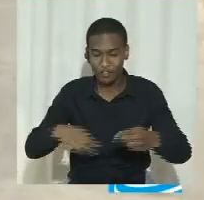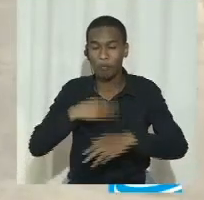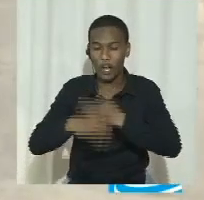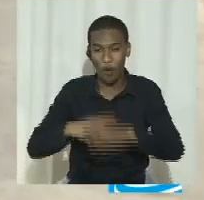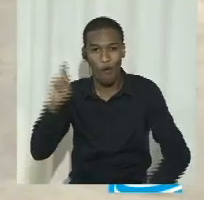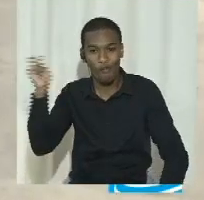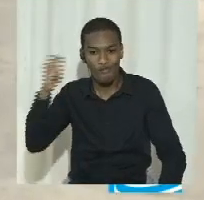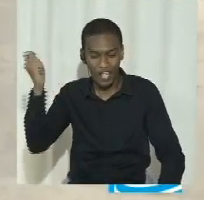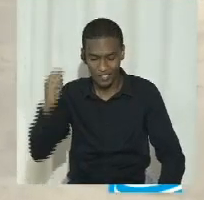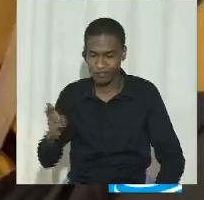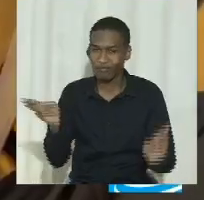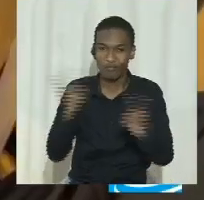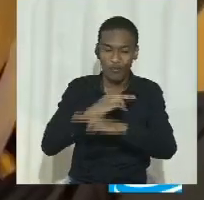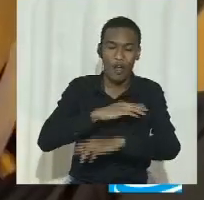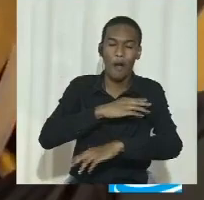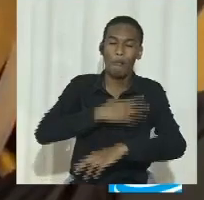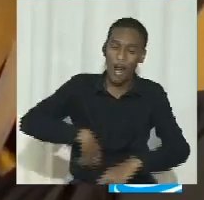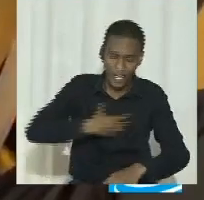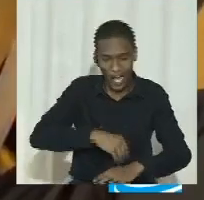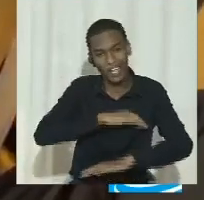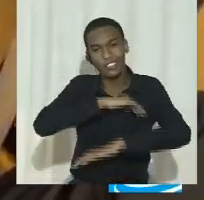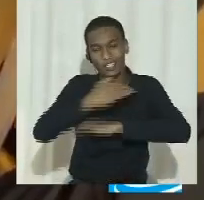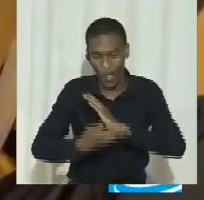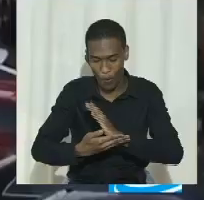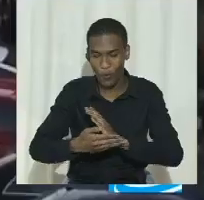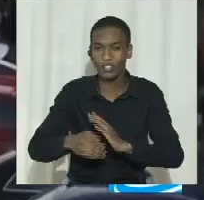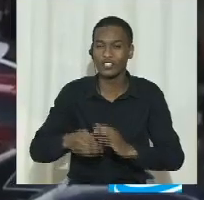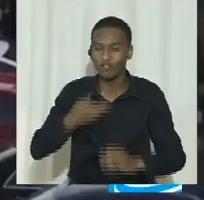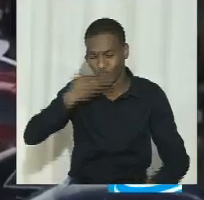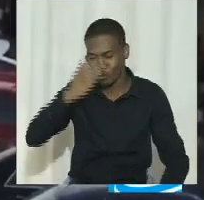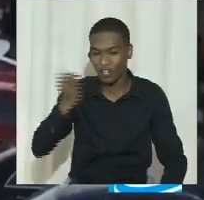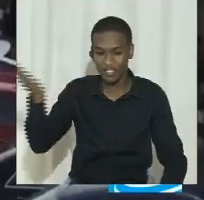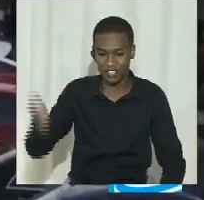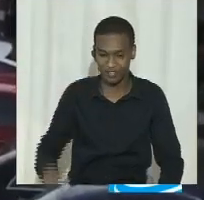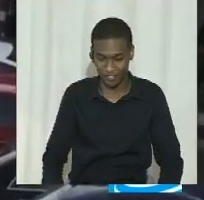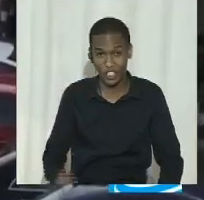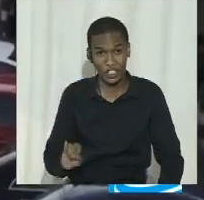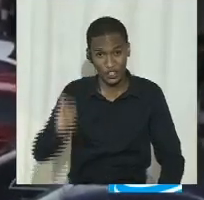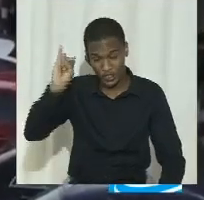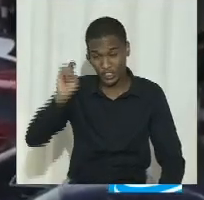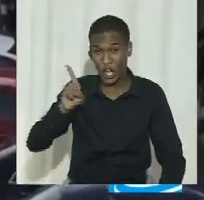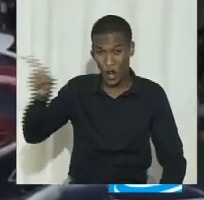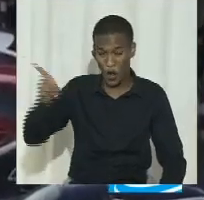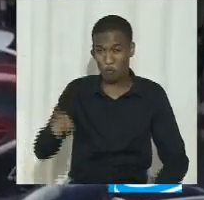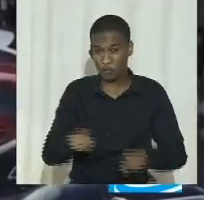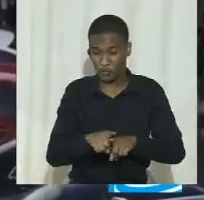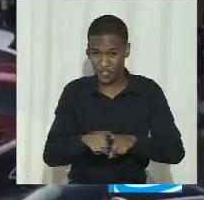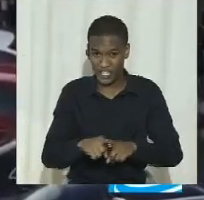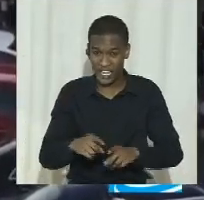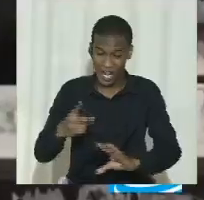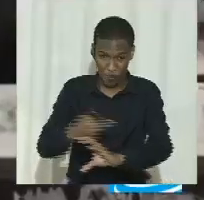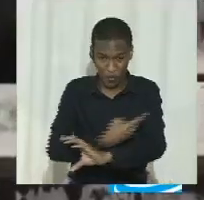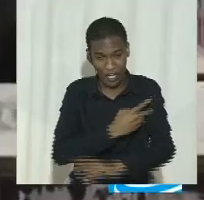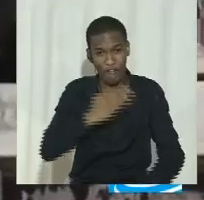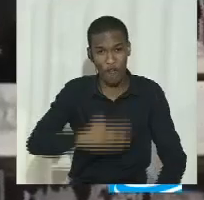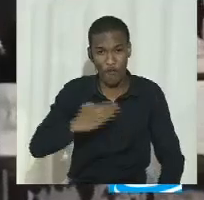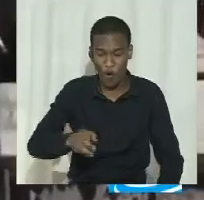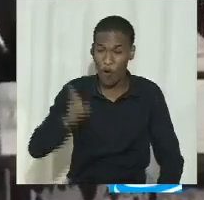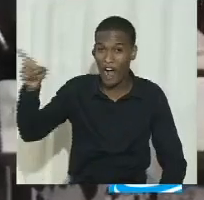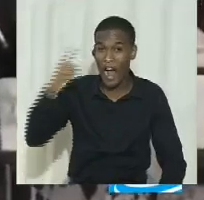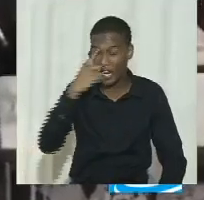ny fepetra sy ny fihetsika sakana ary indrindra ny fifindrany ilay varian indien izay aingana dia aingana.